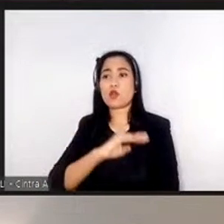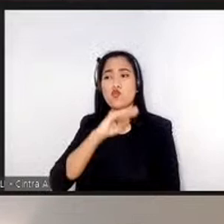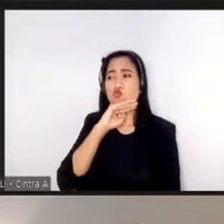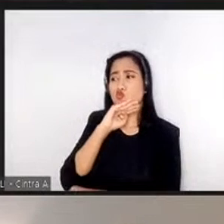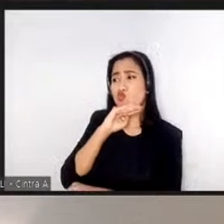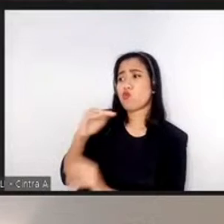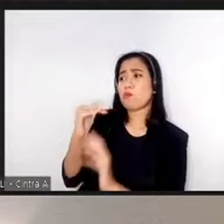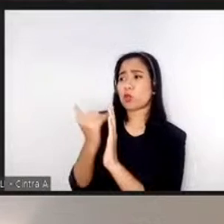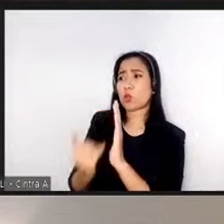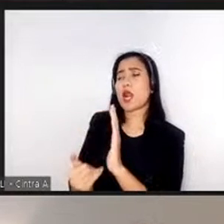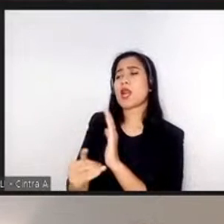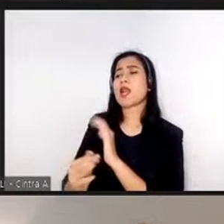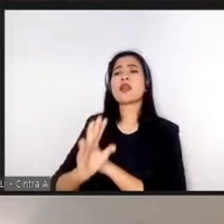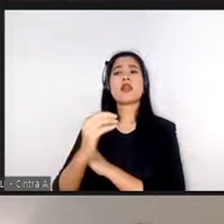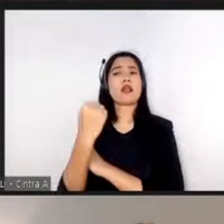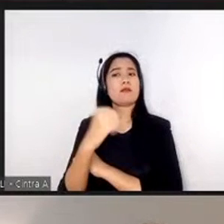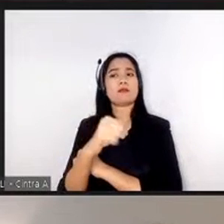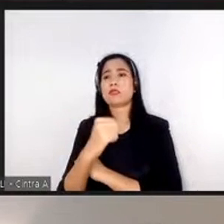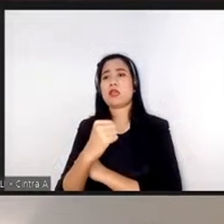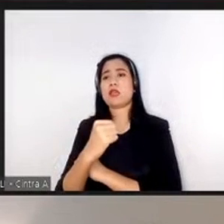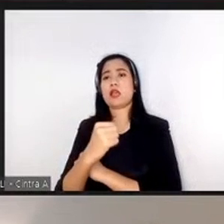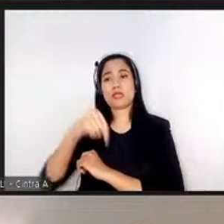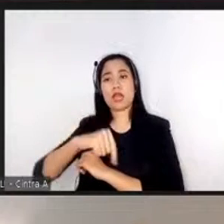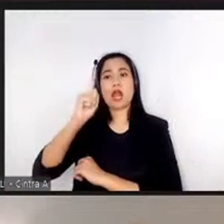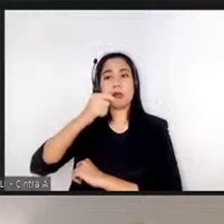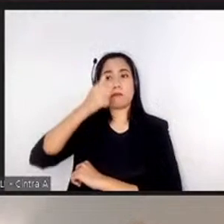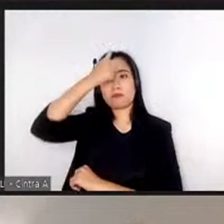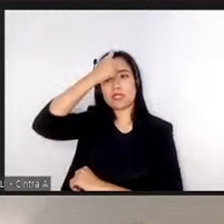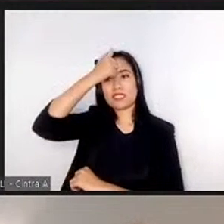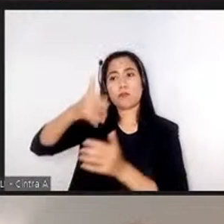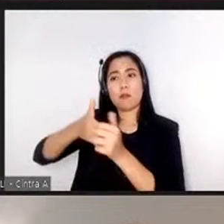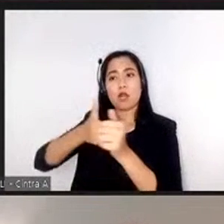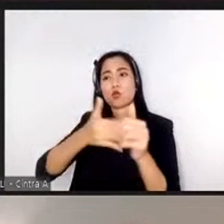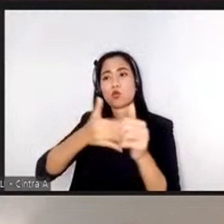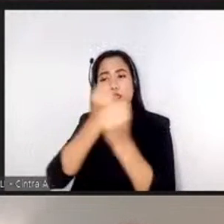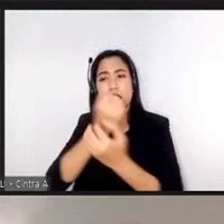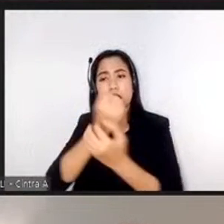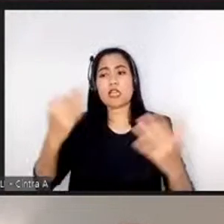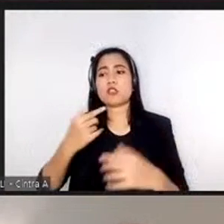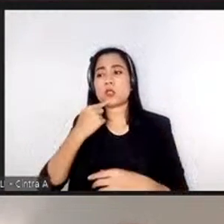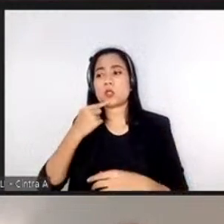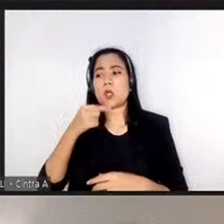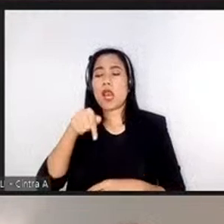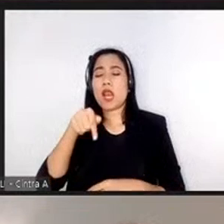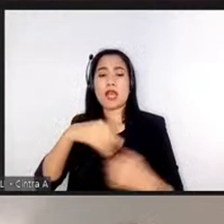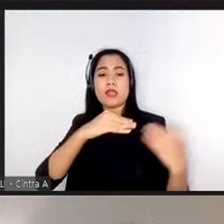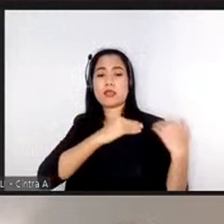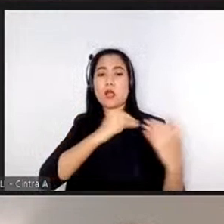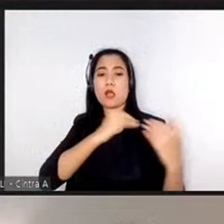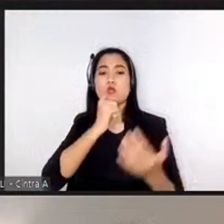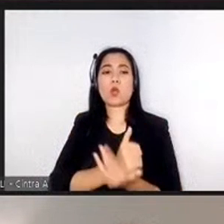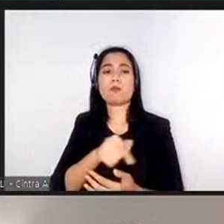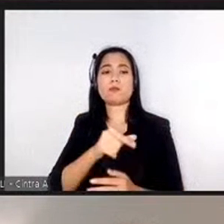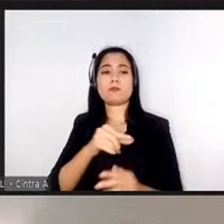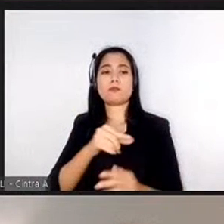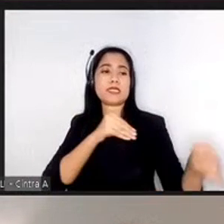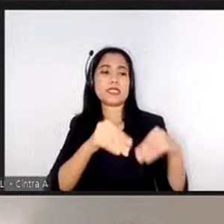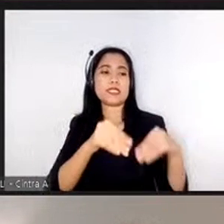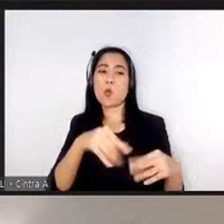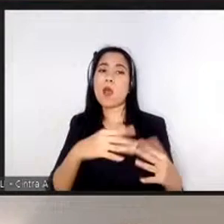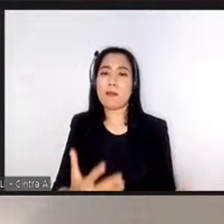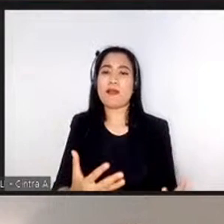sekarang sudah ada pers-pri pemandu yang jelas menguraikan tentang Apa saja tanggung jawab bisnis Terima